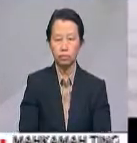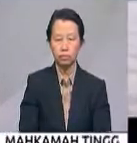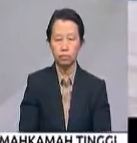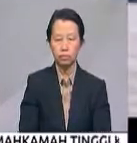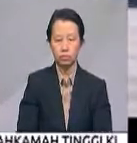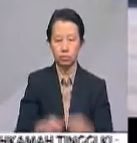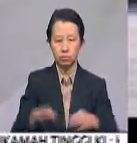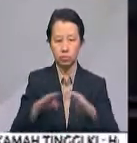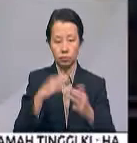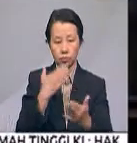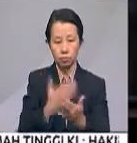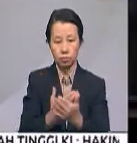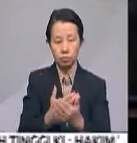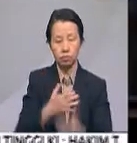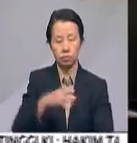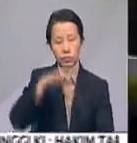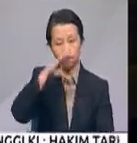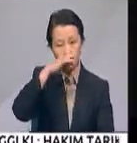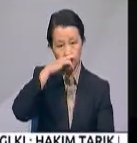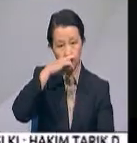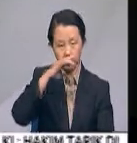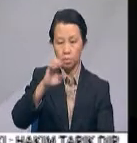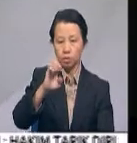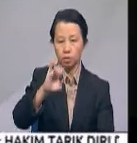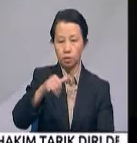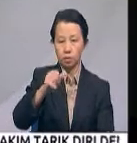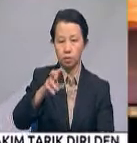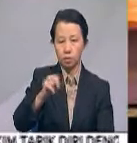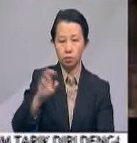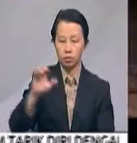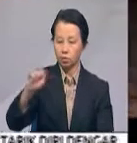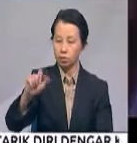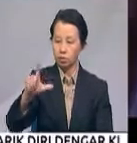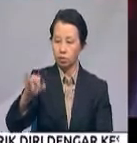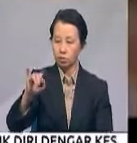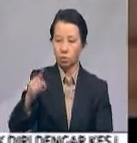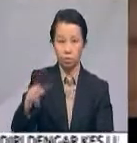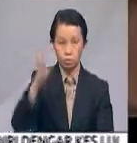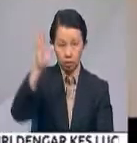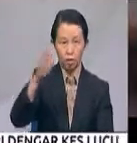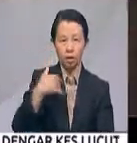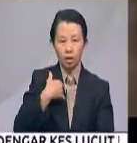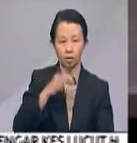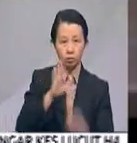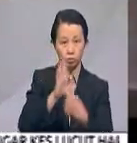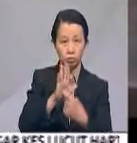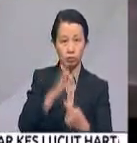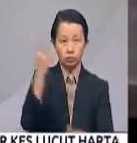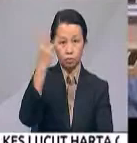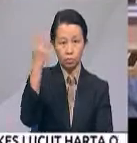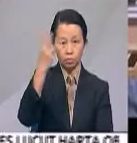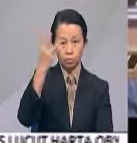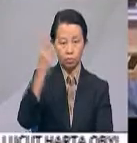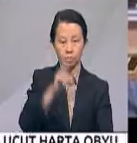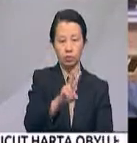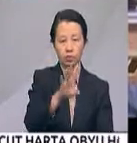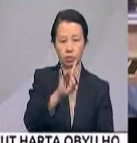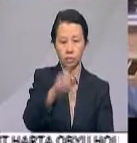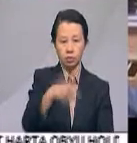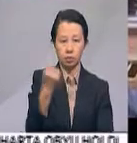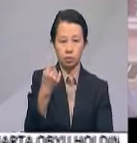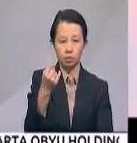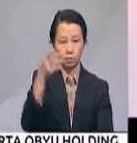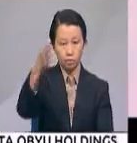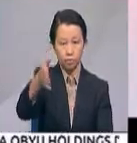Berterbaik buat peminat siri animasi Ejen Ali. Siri animasi tersebut bakal ditayangkan di layar Perak pada 28 November